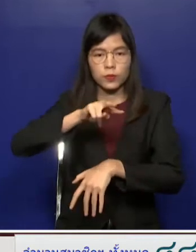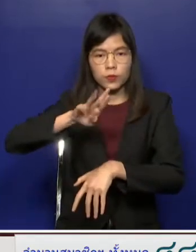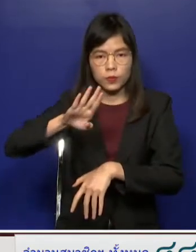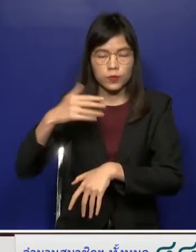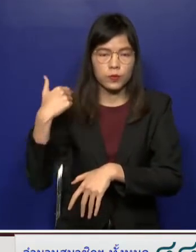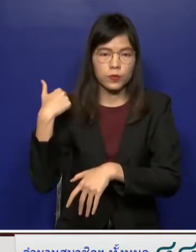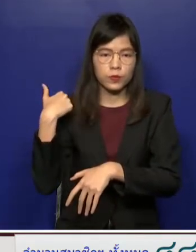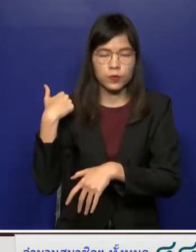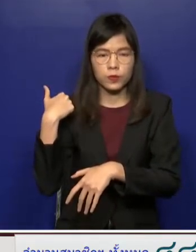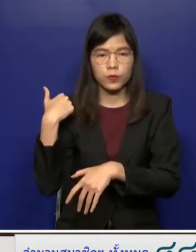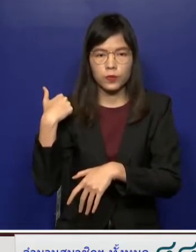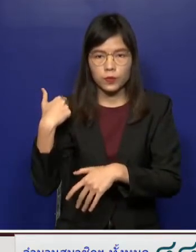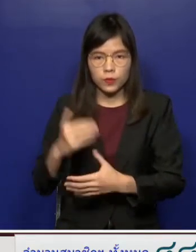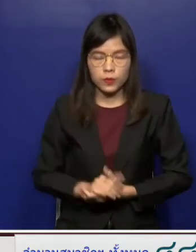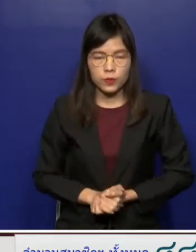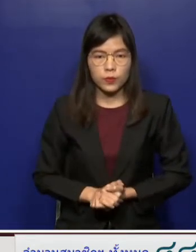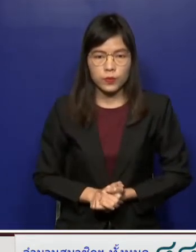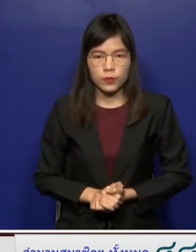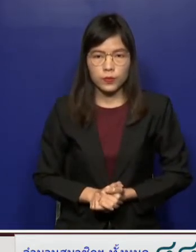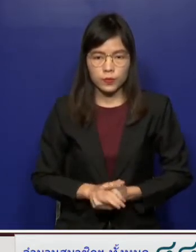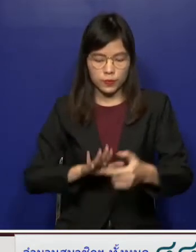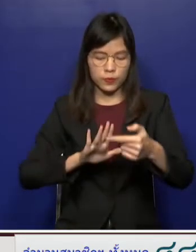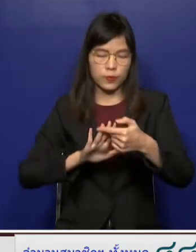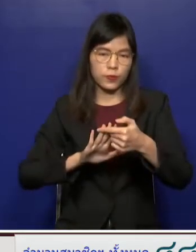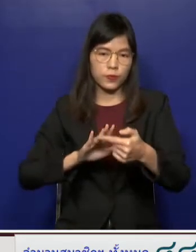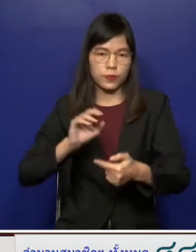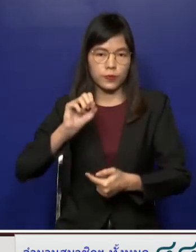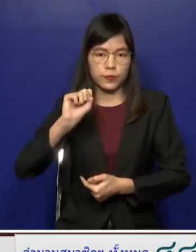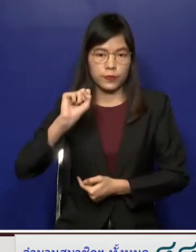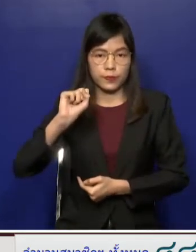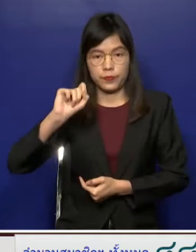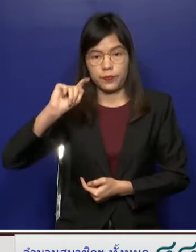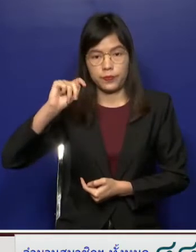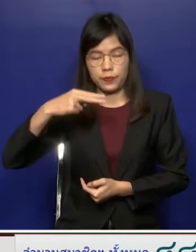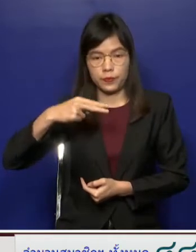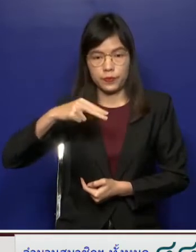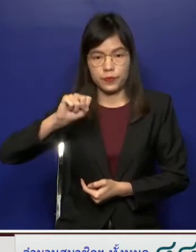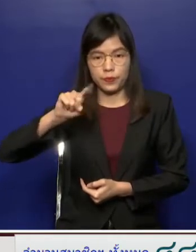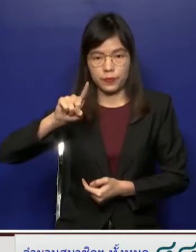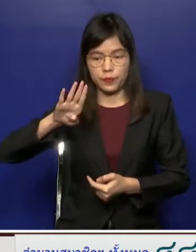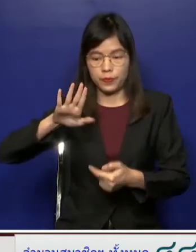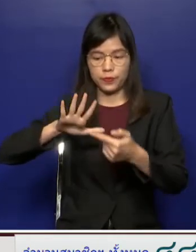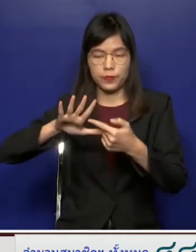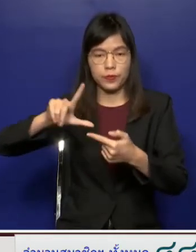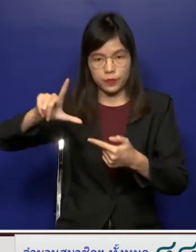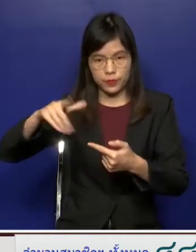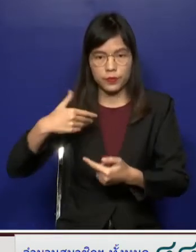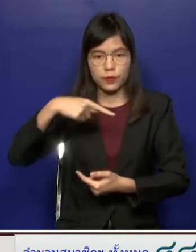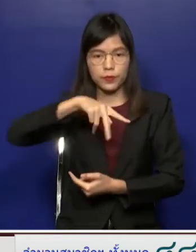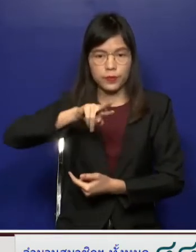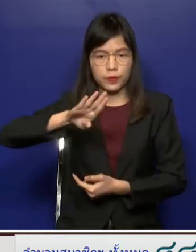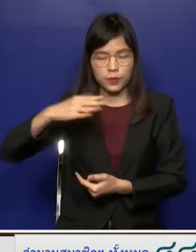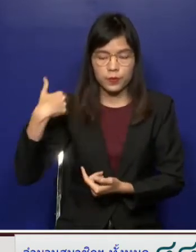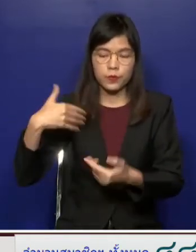พ.ศ.2496ฉบับแก้ไขปี2562ครับเพราะว่าในพรบท้องถิ่นหลาย